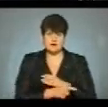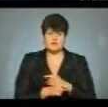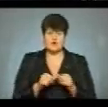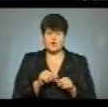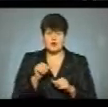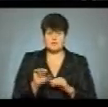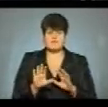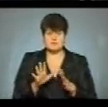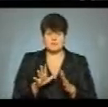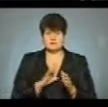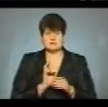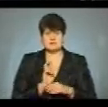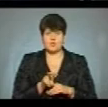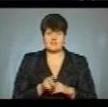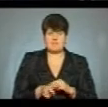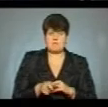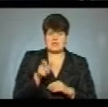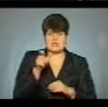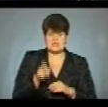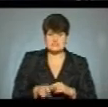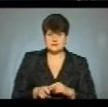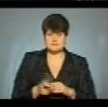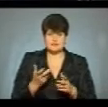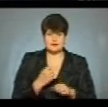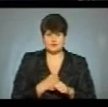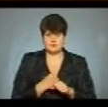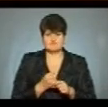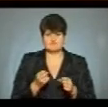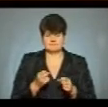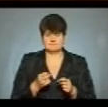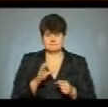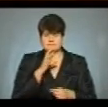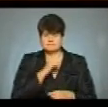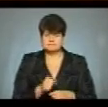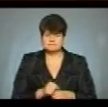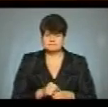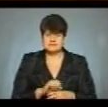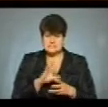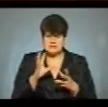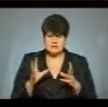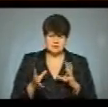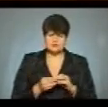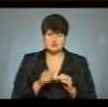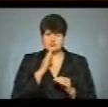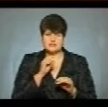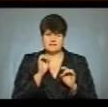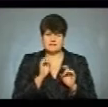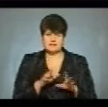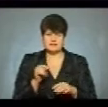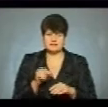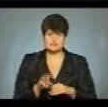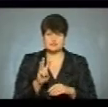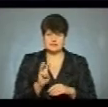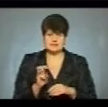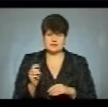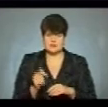випадках заходив за жертвою в під'їзд, де скоював свій грабунок. Загальна сума, яку жінки віддали невідомому –